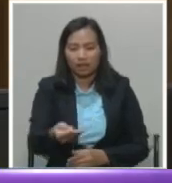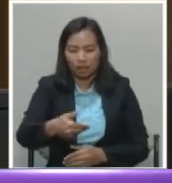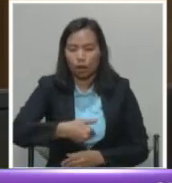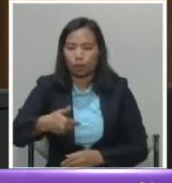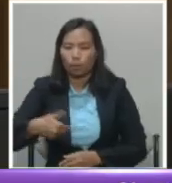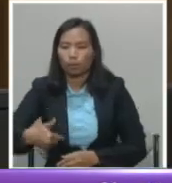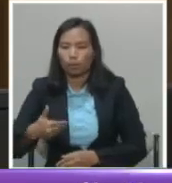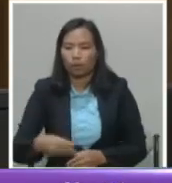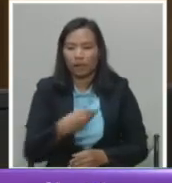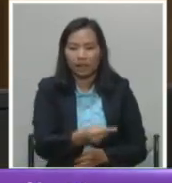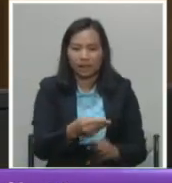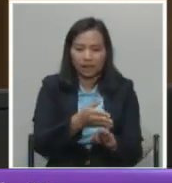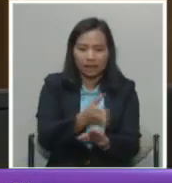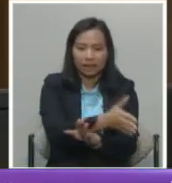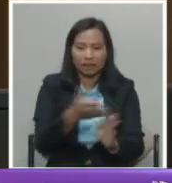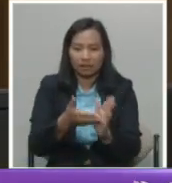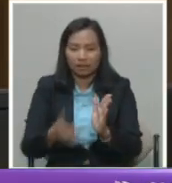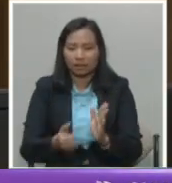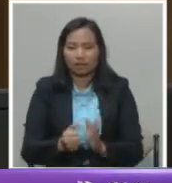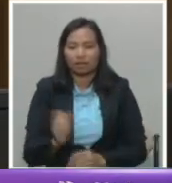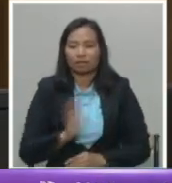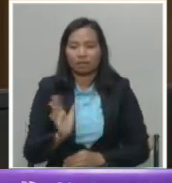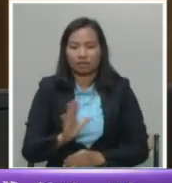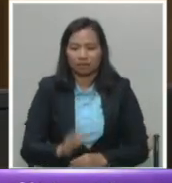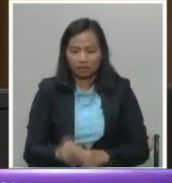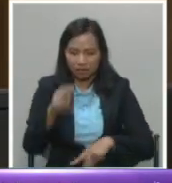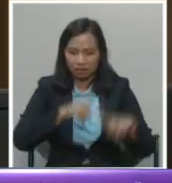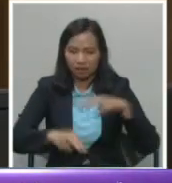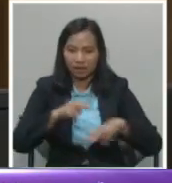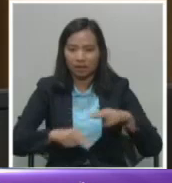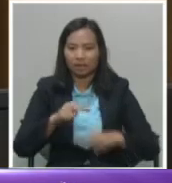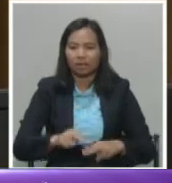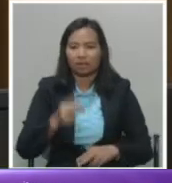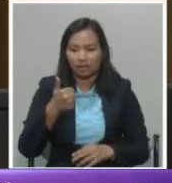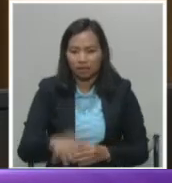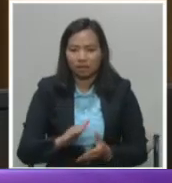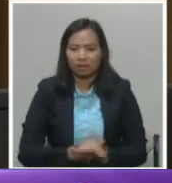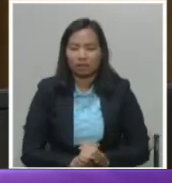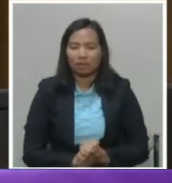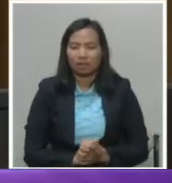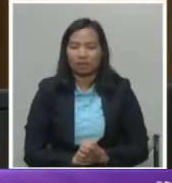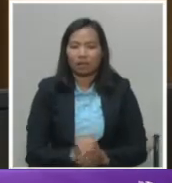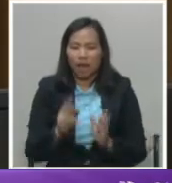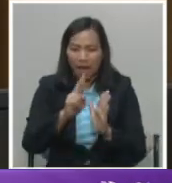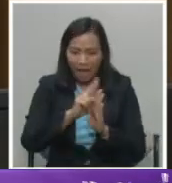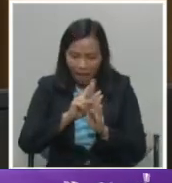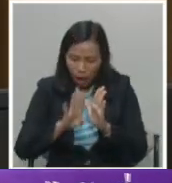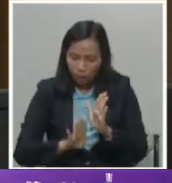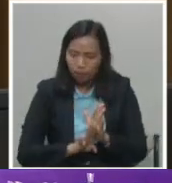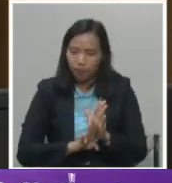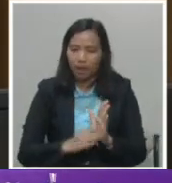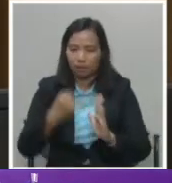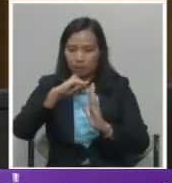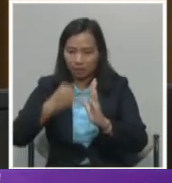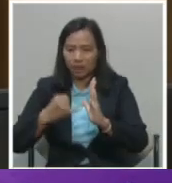องกันไอ้นี่มาก่อนมาหลังผมไม่เคยให้ทำแบบนี้ผมกำชับสองวันไม่ได้โดยเด็ดขาดแล้วจะเห็นว่างบประมาณนั้นจะเฉลี่ยไปทุกกลุ่ม